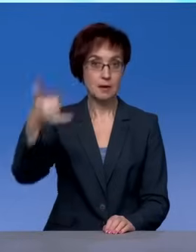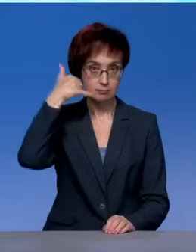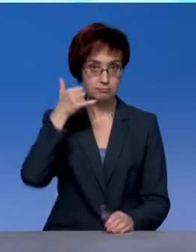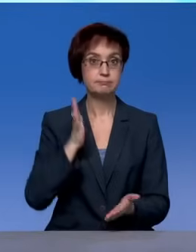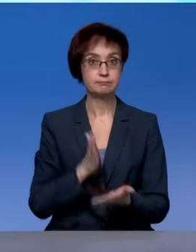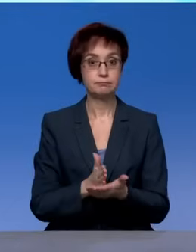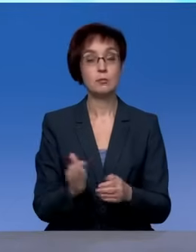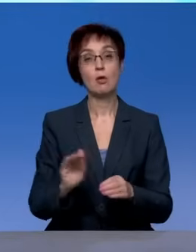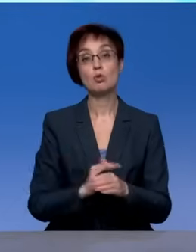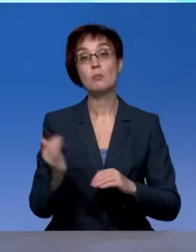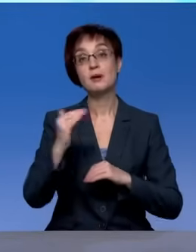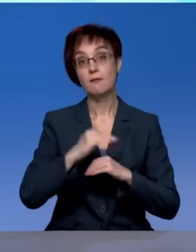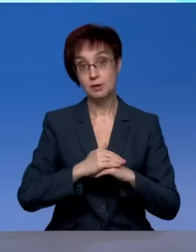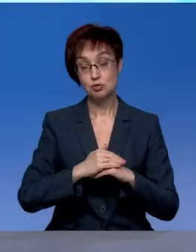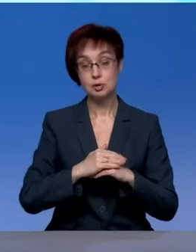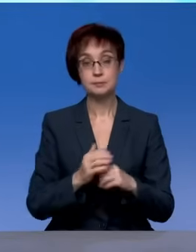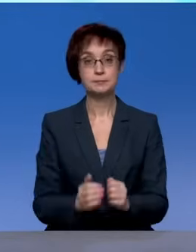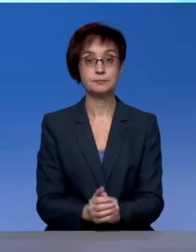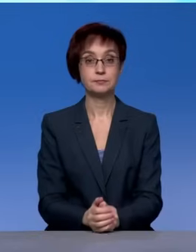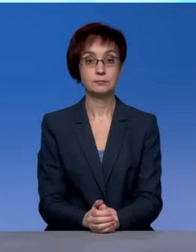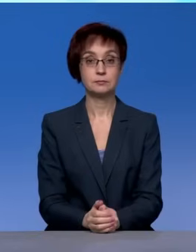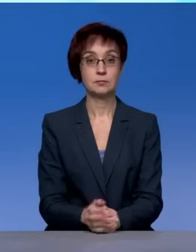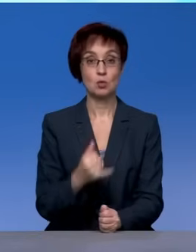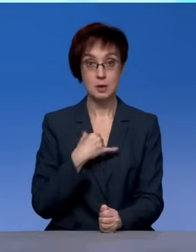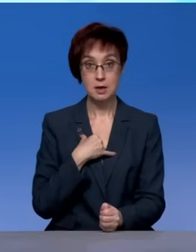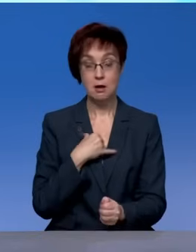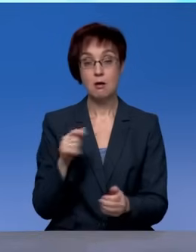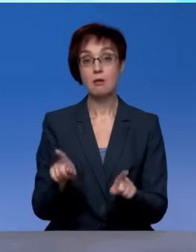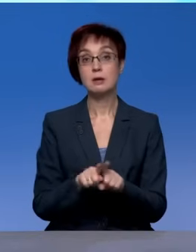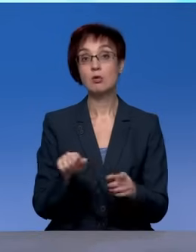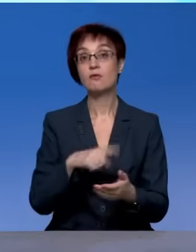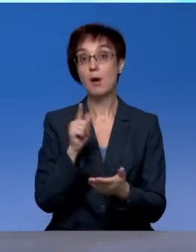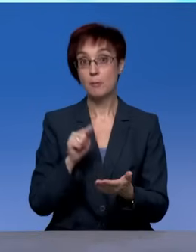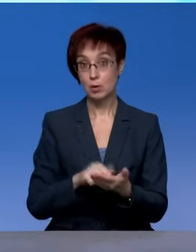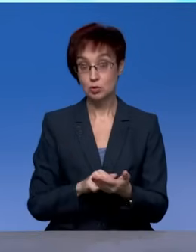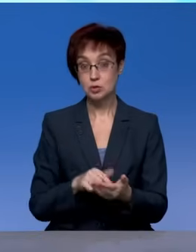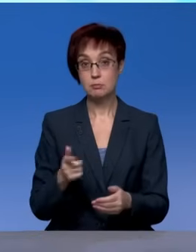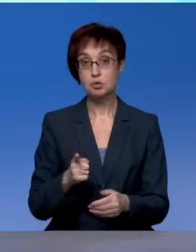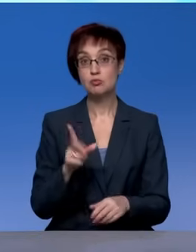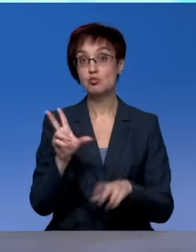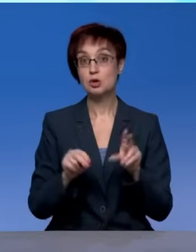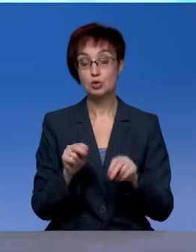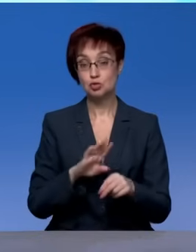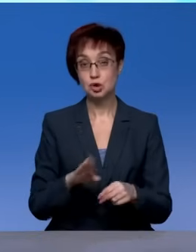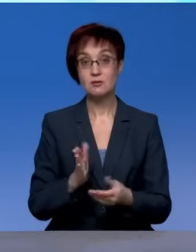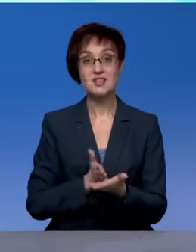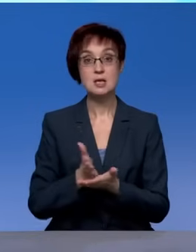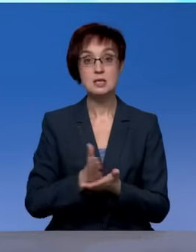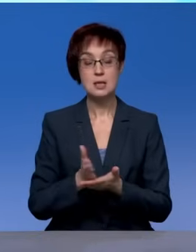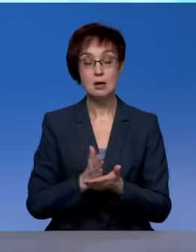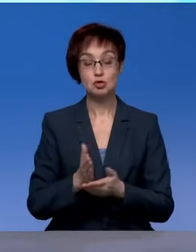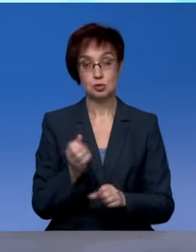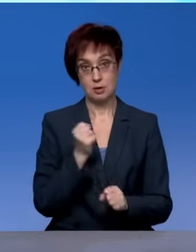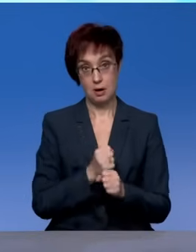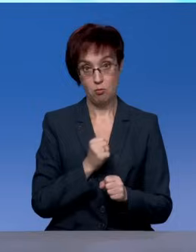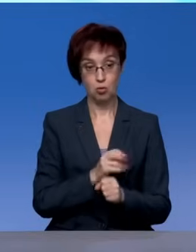Людмила, мы слушаем вас. Да, у меня такой вопрос. Почему не учитывается стаж работы? У кого